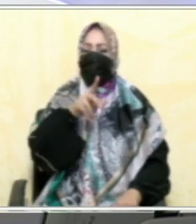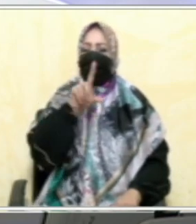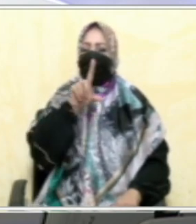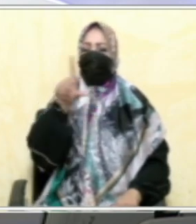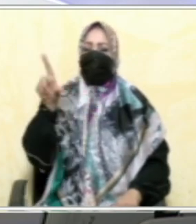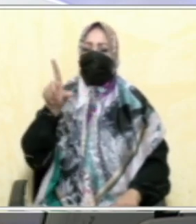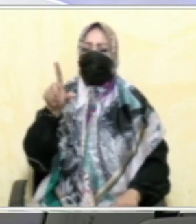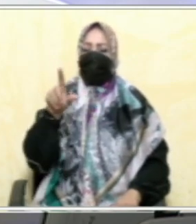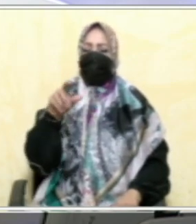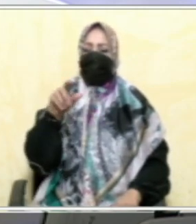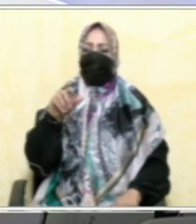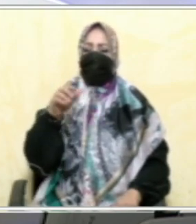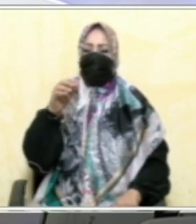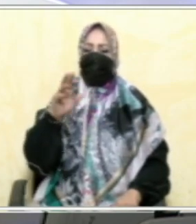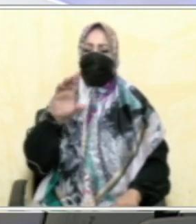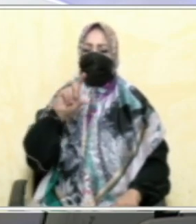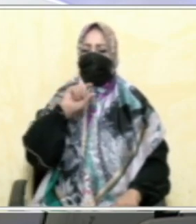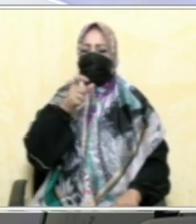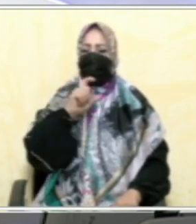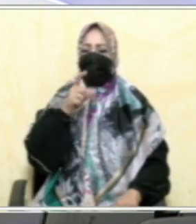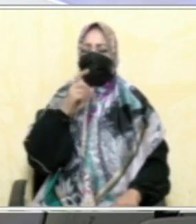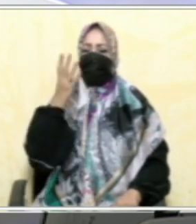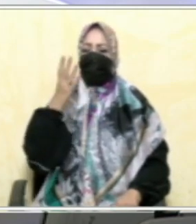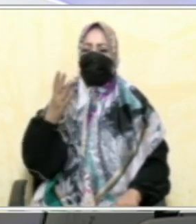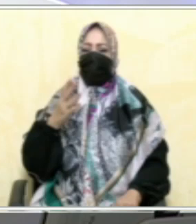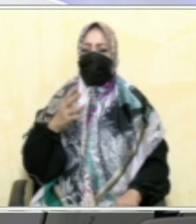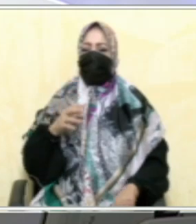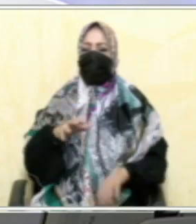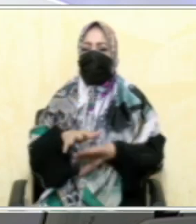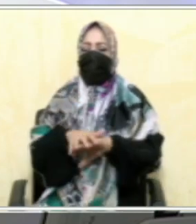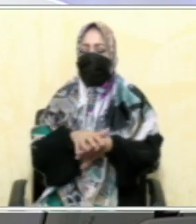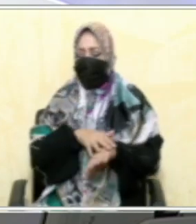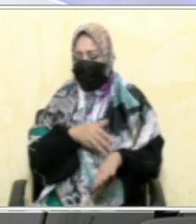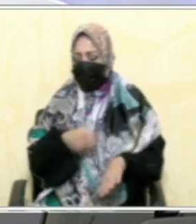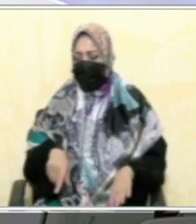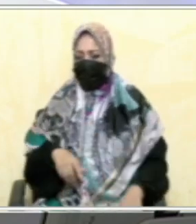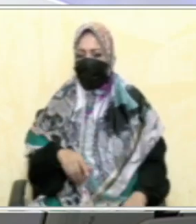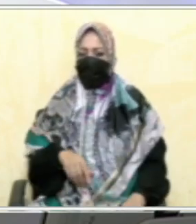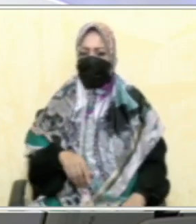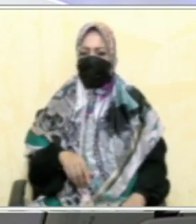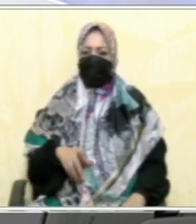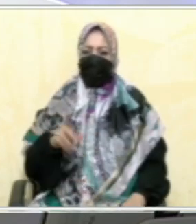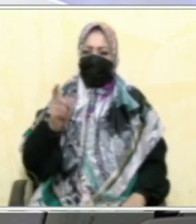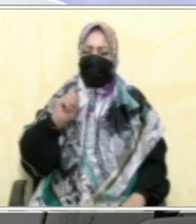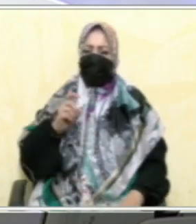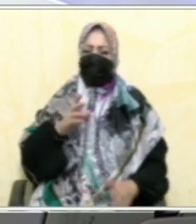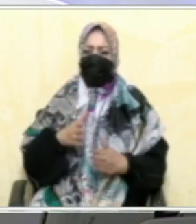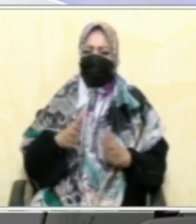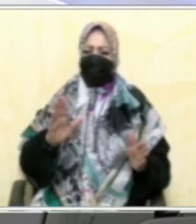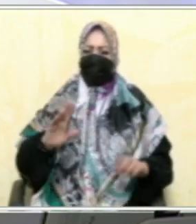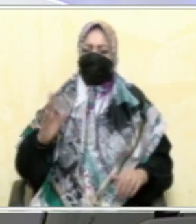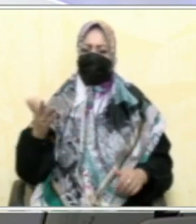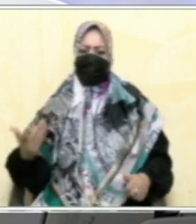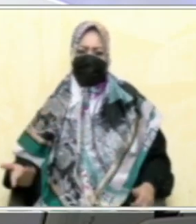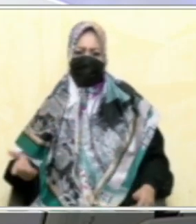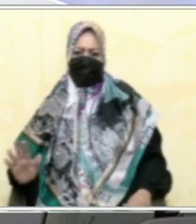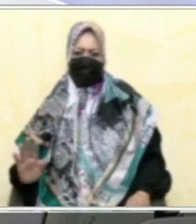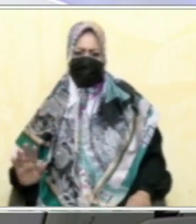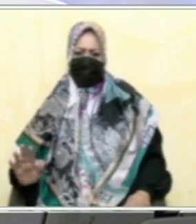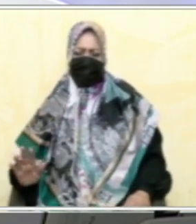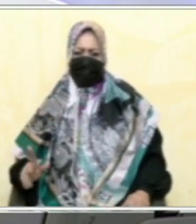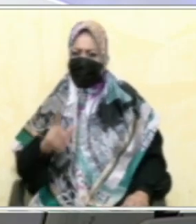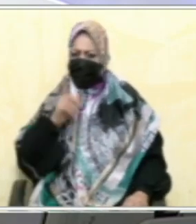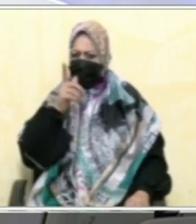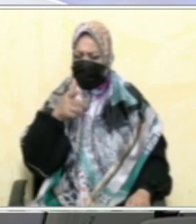لكبيرة؟ قلت له ومن قال الكلام هذا؟ من الشيخ الذي قاله؟ والله في أي كتاب وجدت؟ قال لا والله مثلا